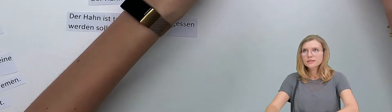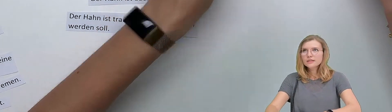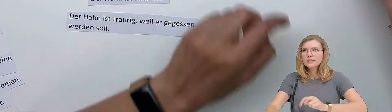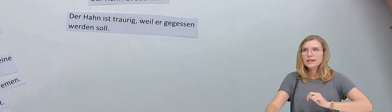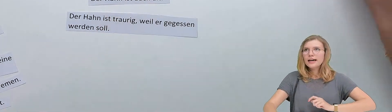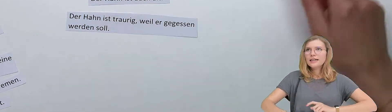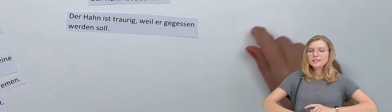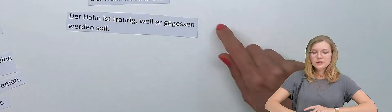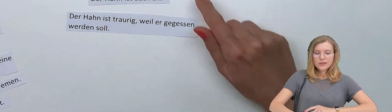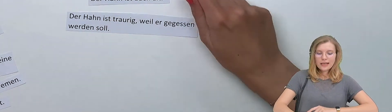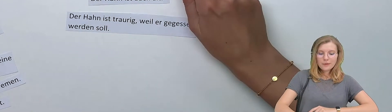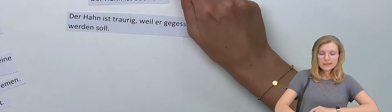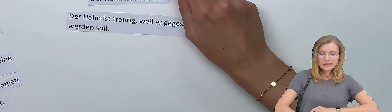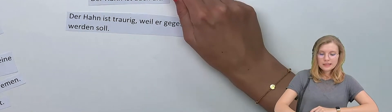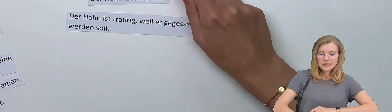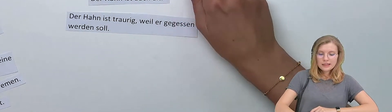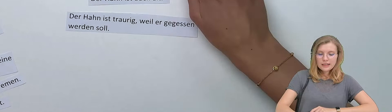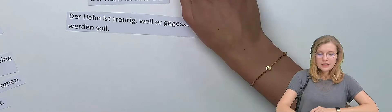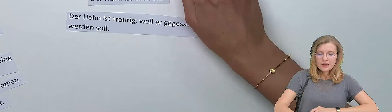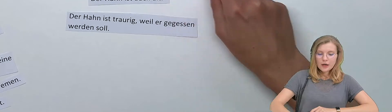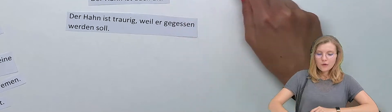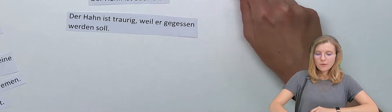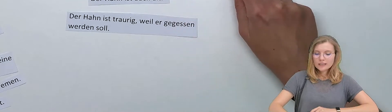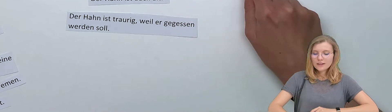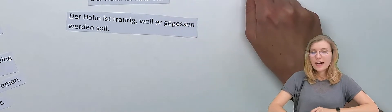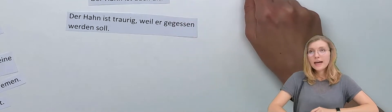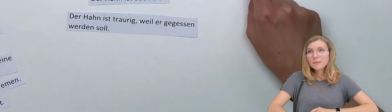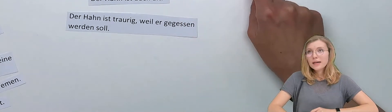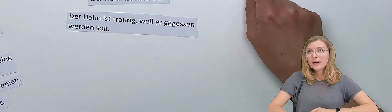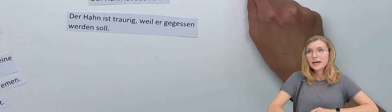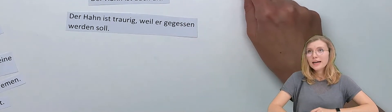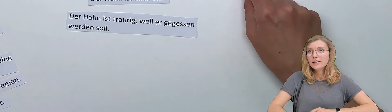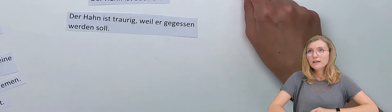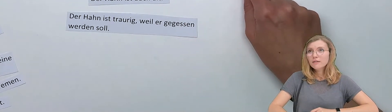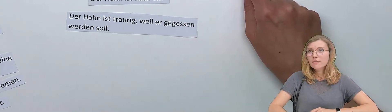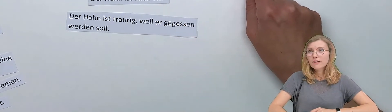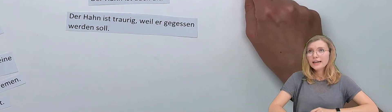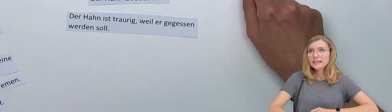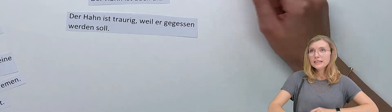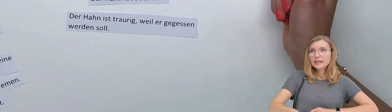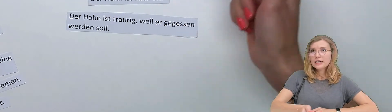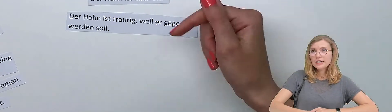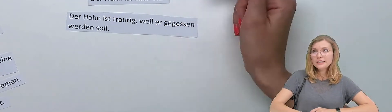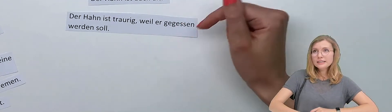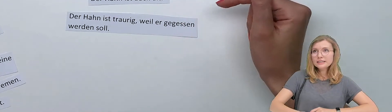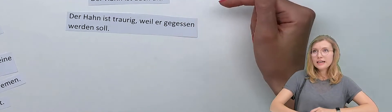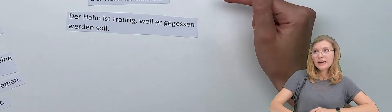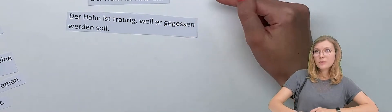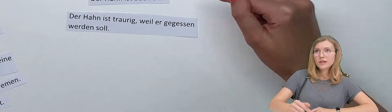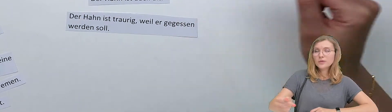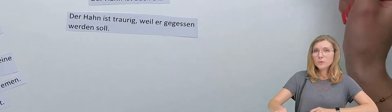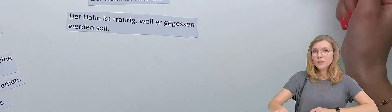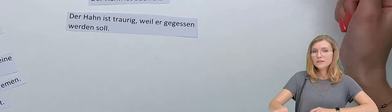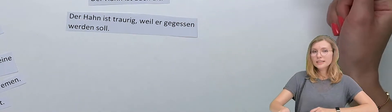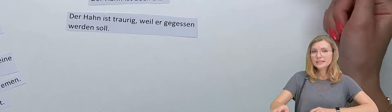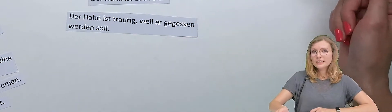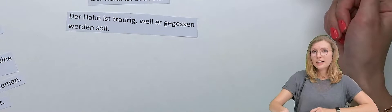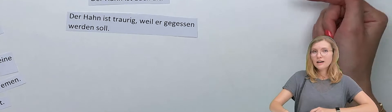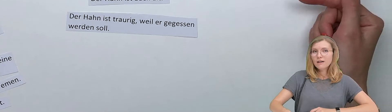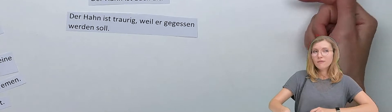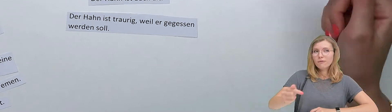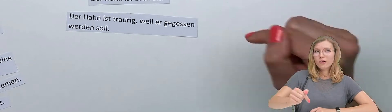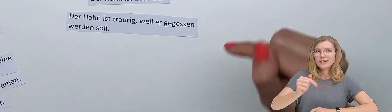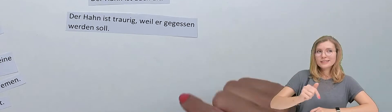So. Also ich habe jetzt hier für es war einmal einen Pfeil, der nach hinten zeigt und dann eine Uhr, weil das